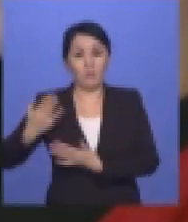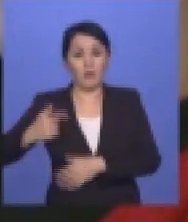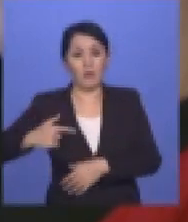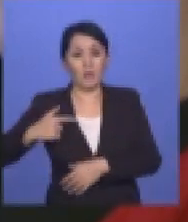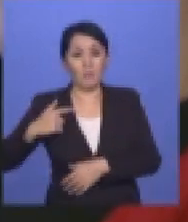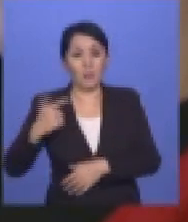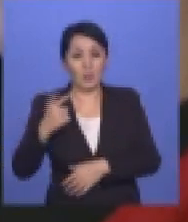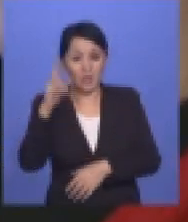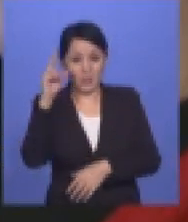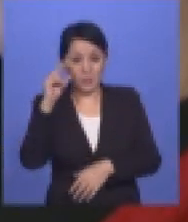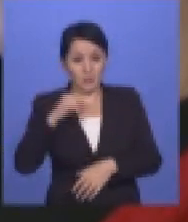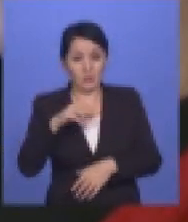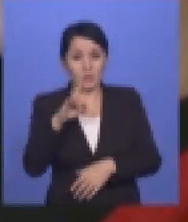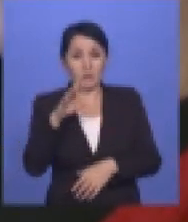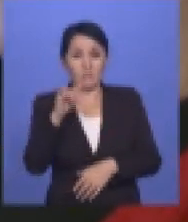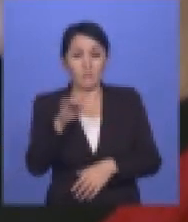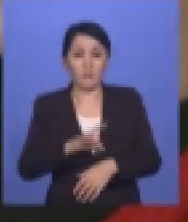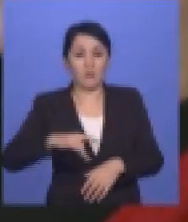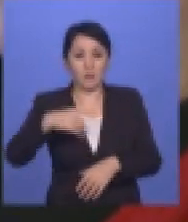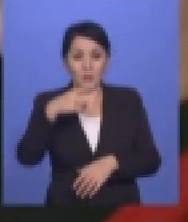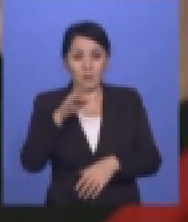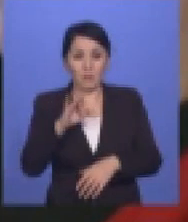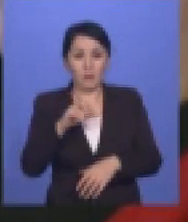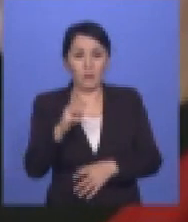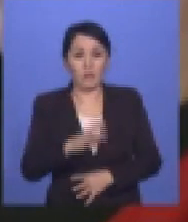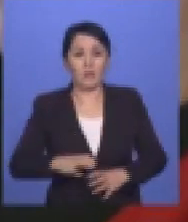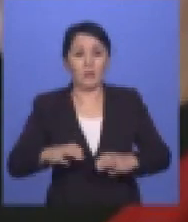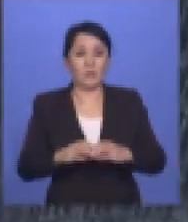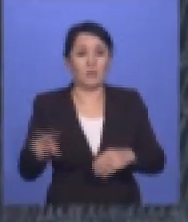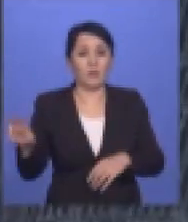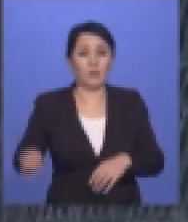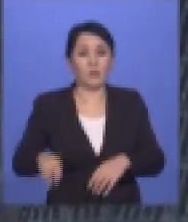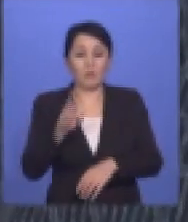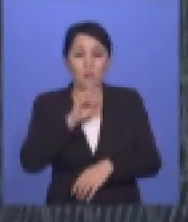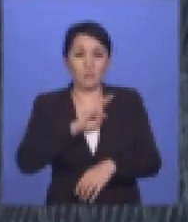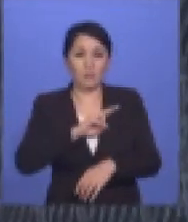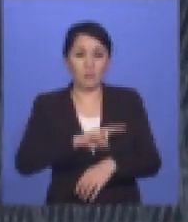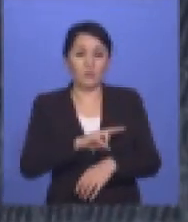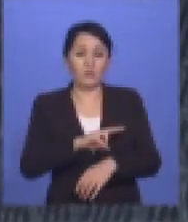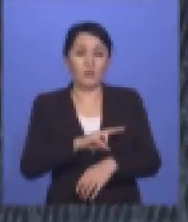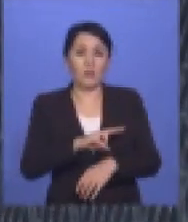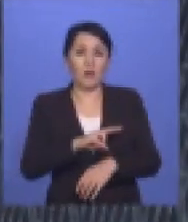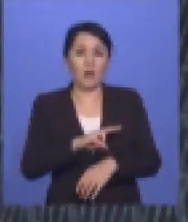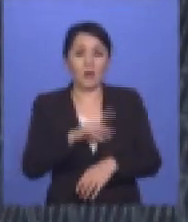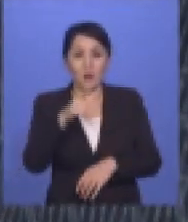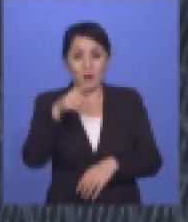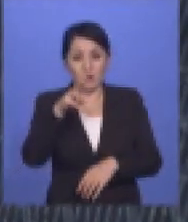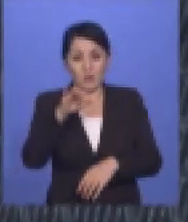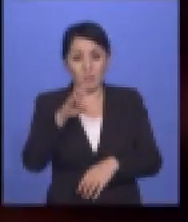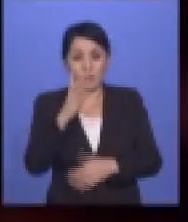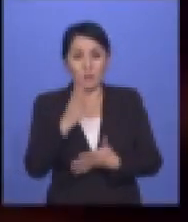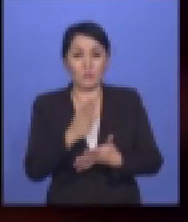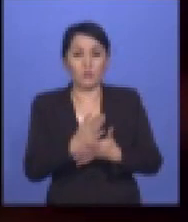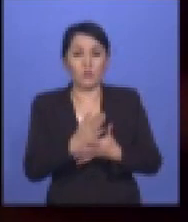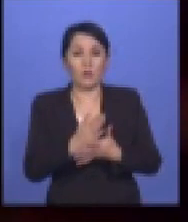грамотасын алғандардың бірі Қызылжар ауданындағы Зенченко ИК командиттік серіктестігінің машиналық сау операторы Галина Алексеева. Ол